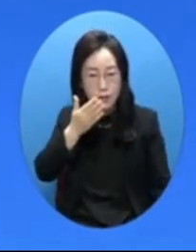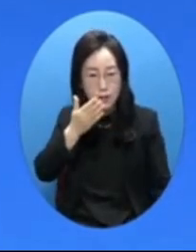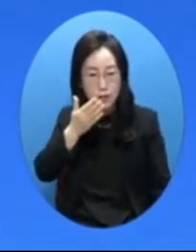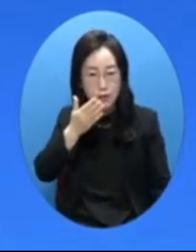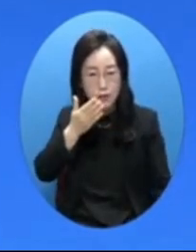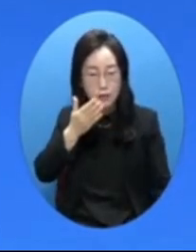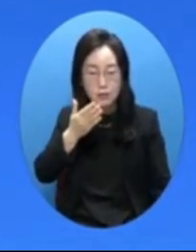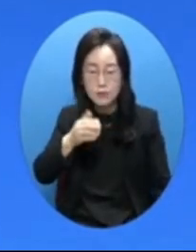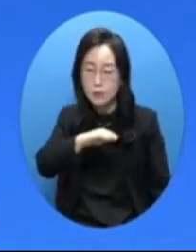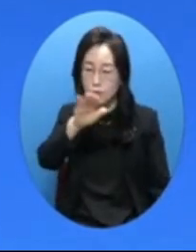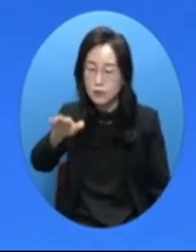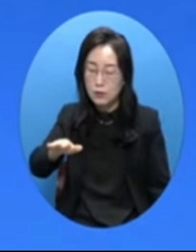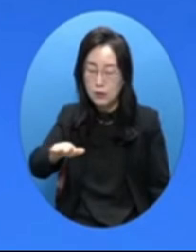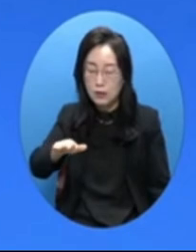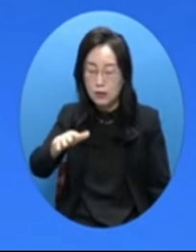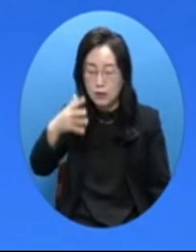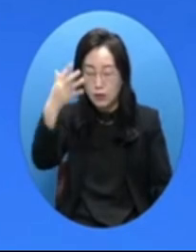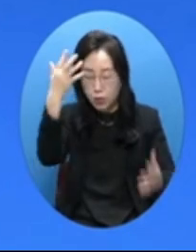오늘